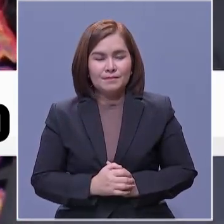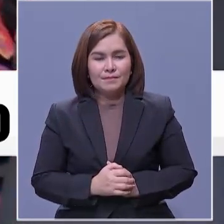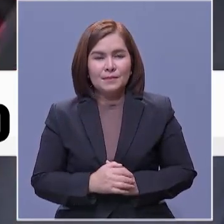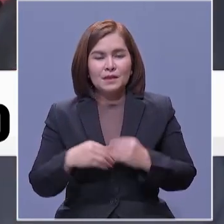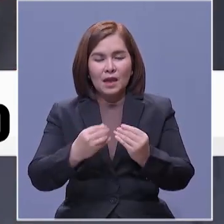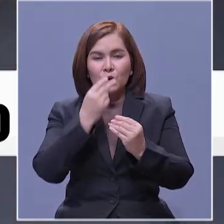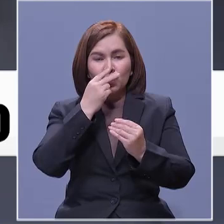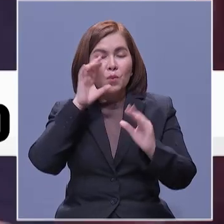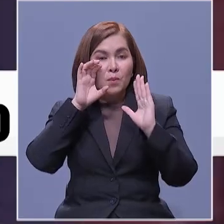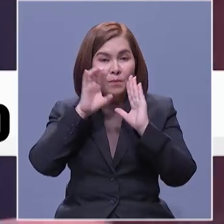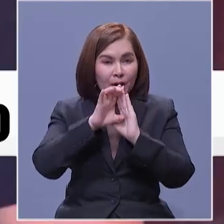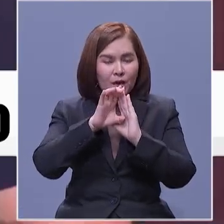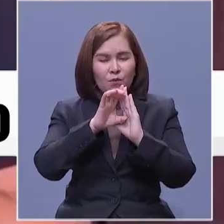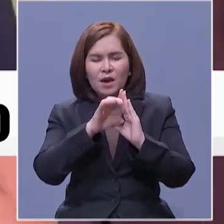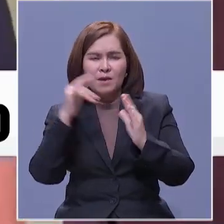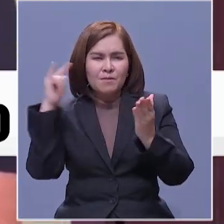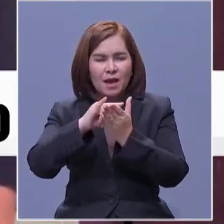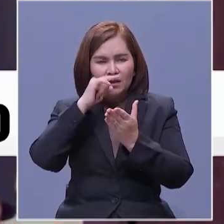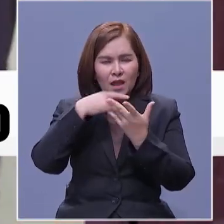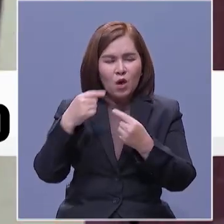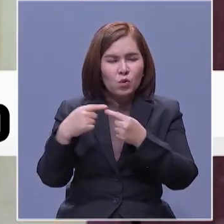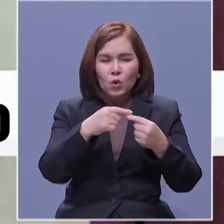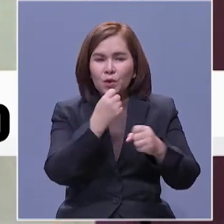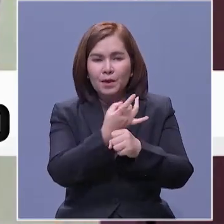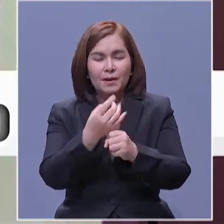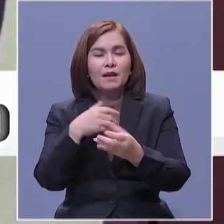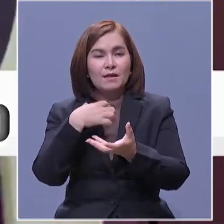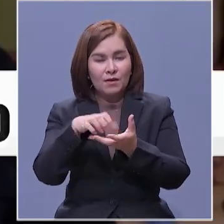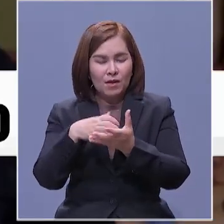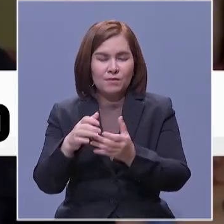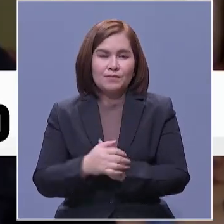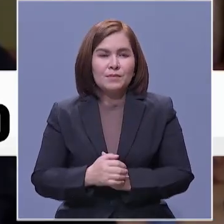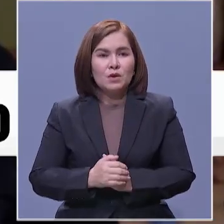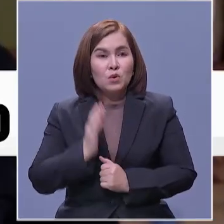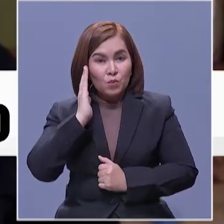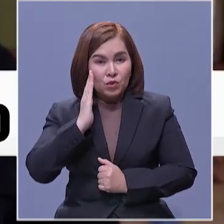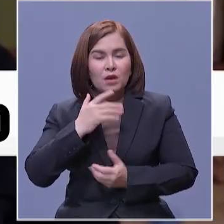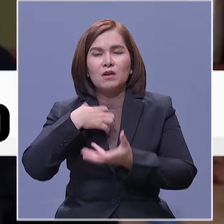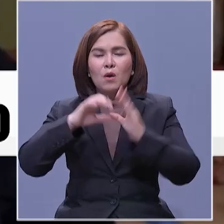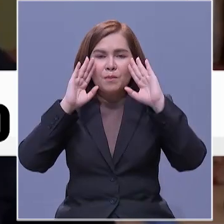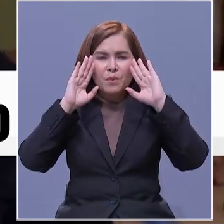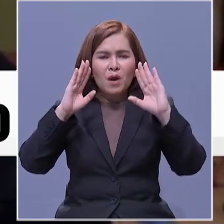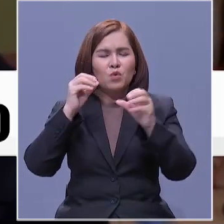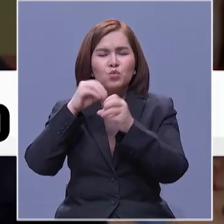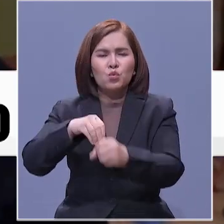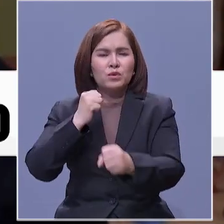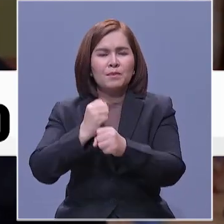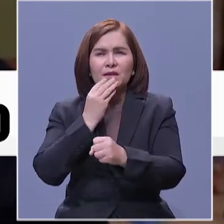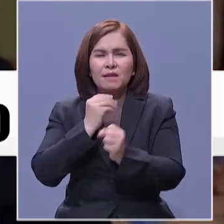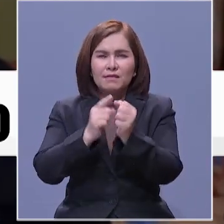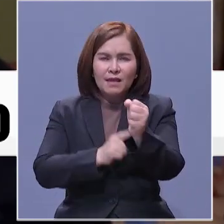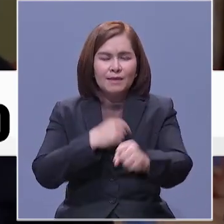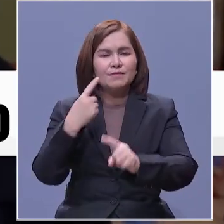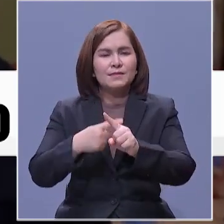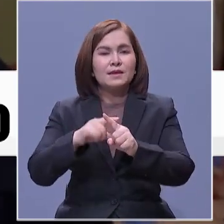ขึ้นหลังจากกลับมาแล้วเนี่ยนะครับส่วนคุณสมบูรณ์ก็เล่าแบบนี้ครับว่าไปทำงานที่นู่นได้7เดือนพอไปถึง